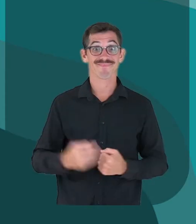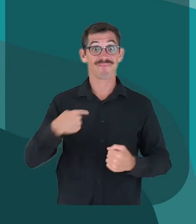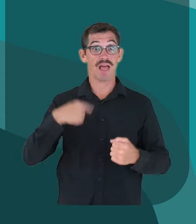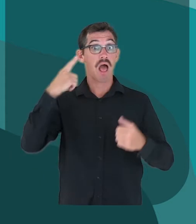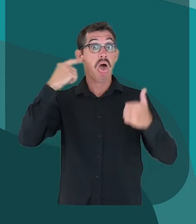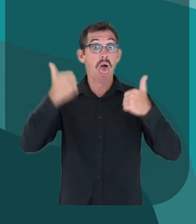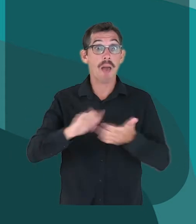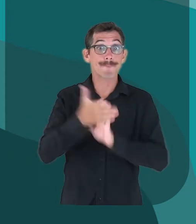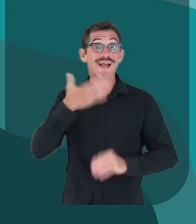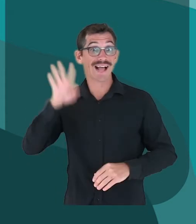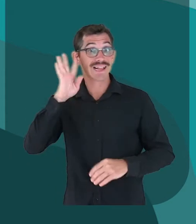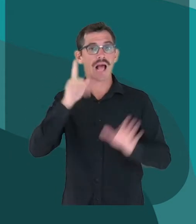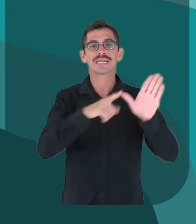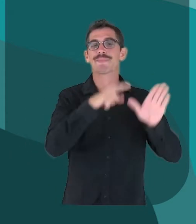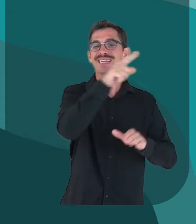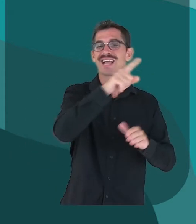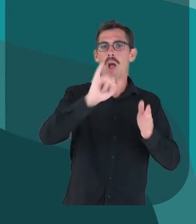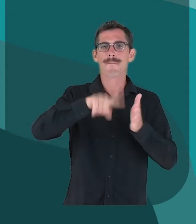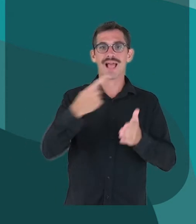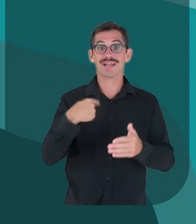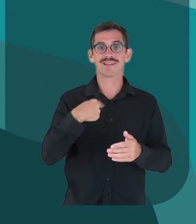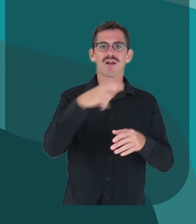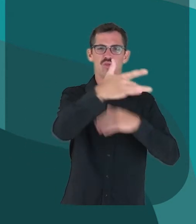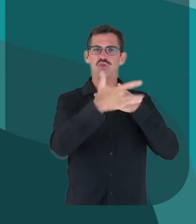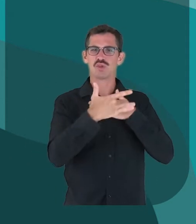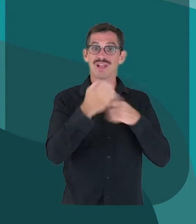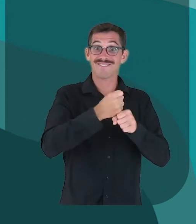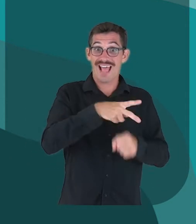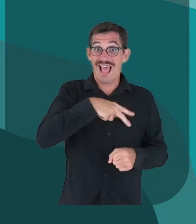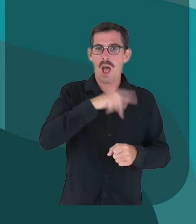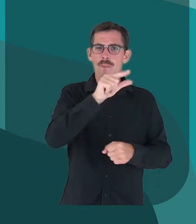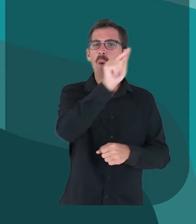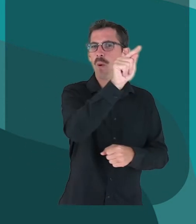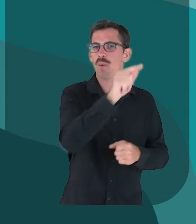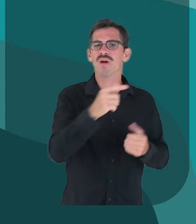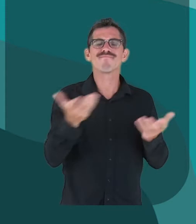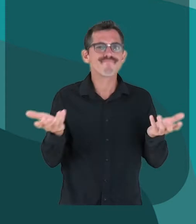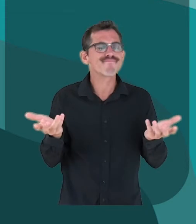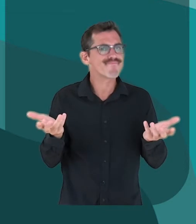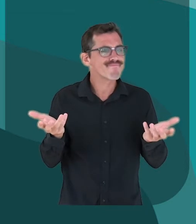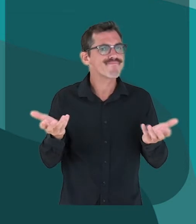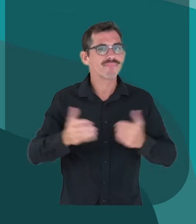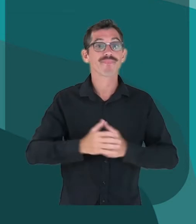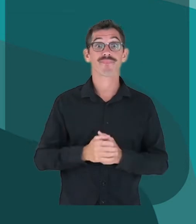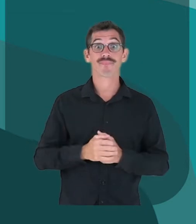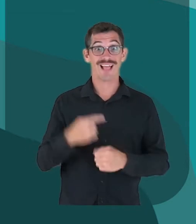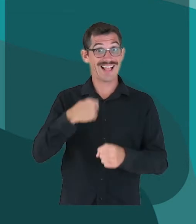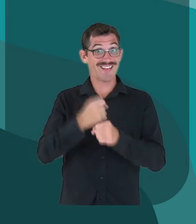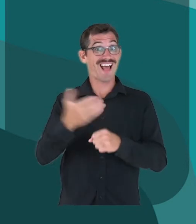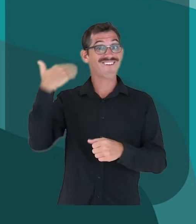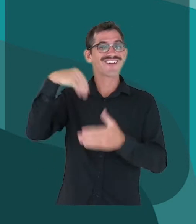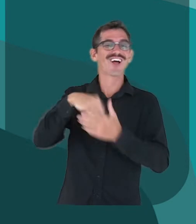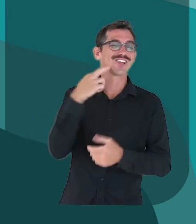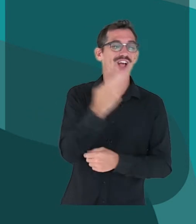J'ai commencé à être plus malentendant à Gaspé. Au point où ça affectait un petit peu mon travail là-bas.